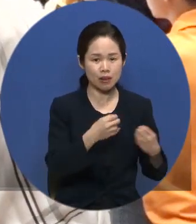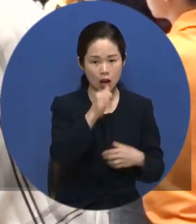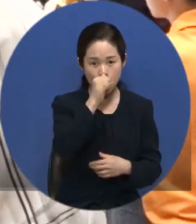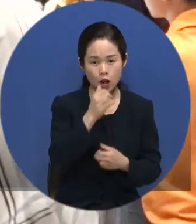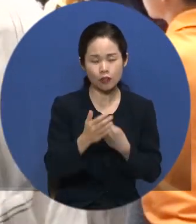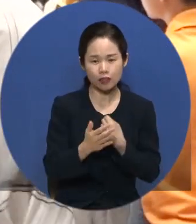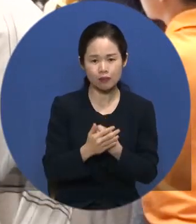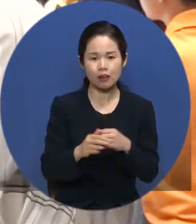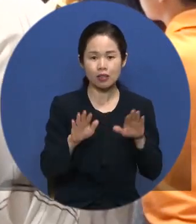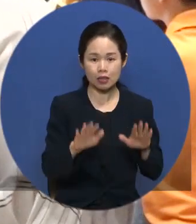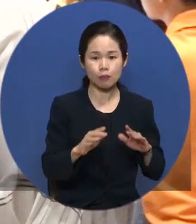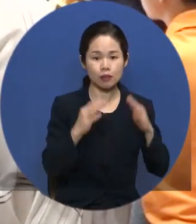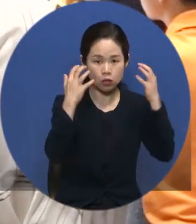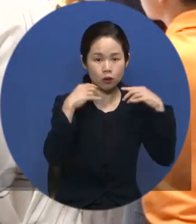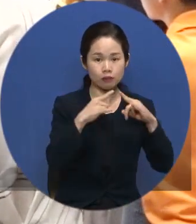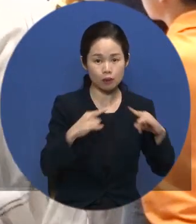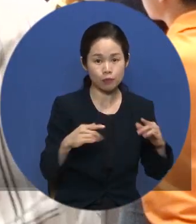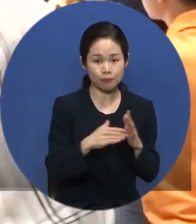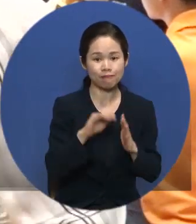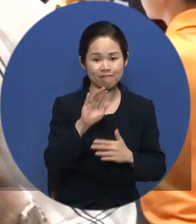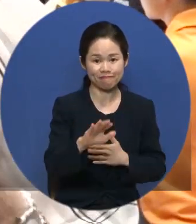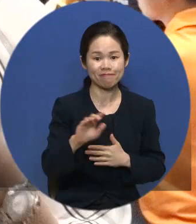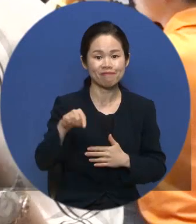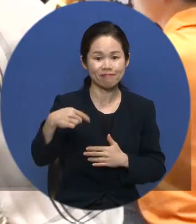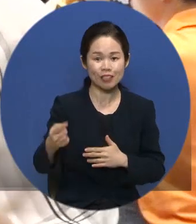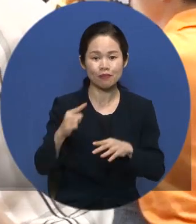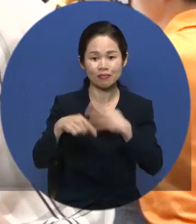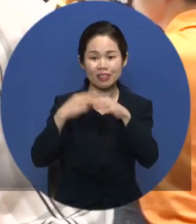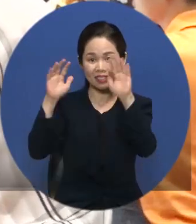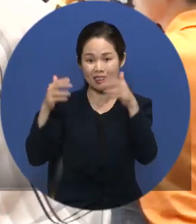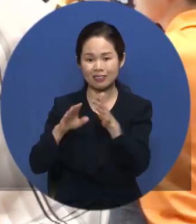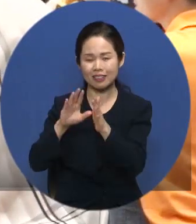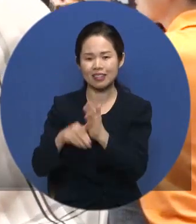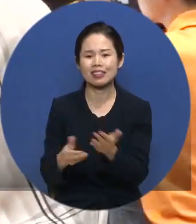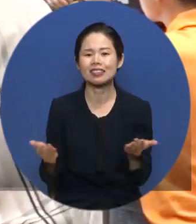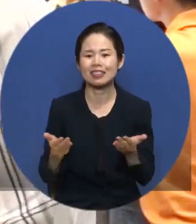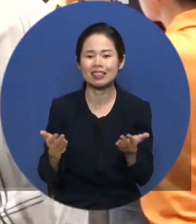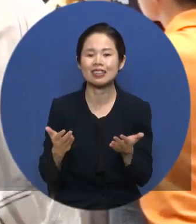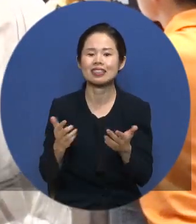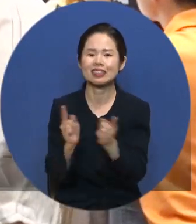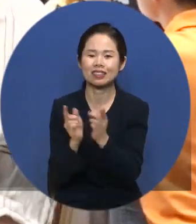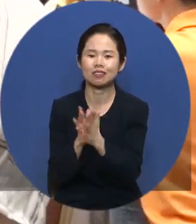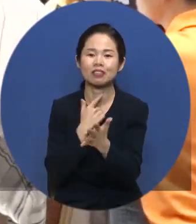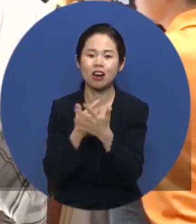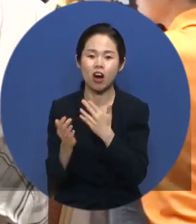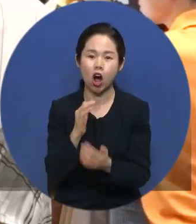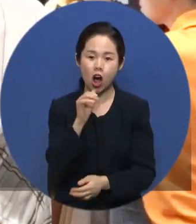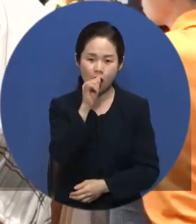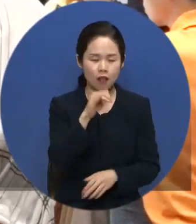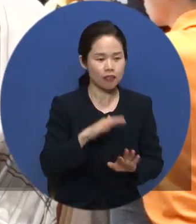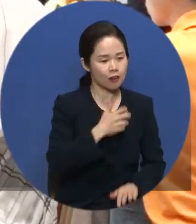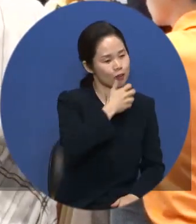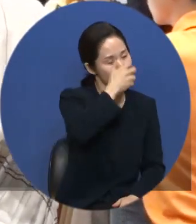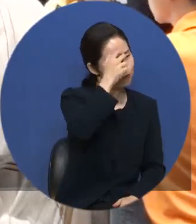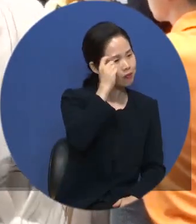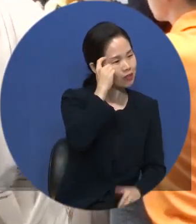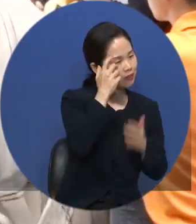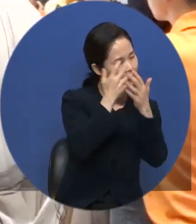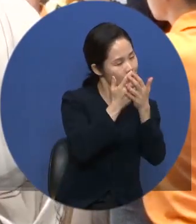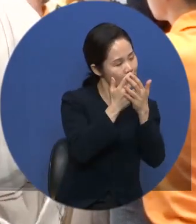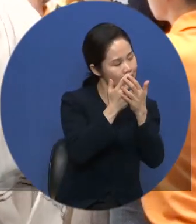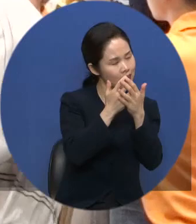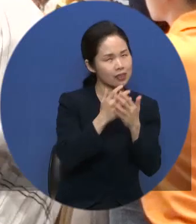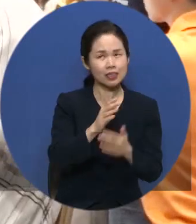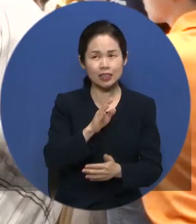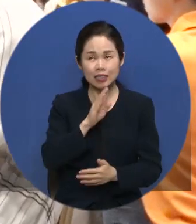가을에는 직업 체험을 합니다. 그래서 자기네가 생각했던 그런 꿈들을 실제로 그게 과연 괜찮은가라는